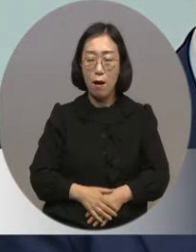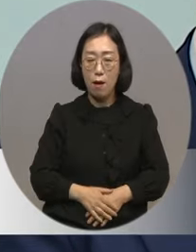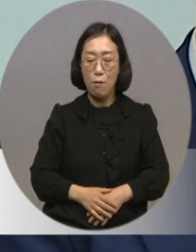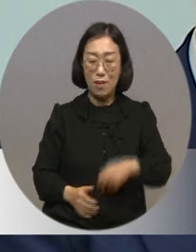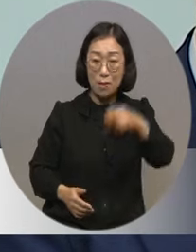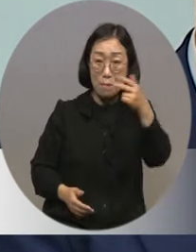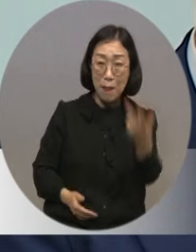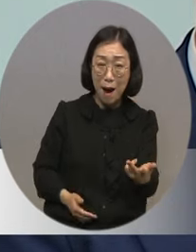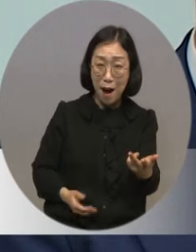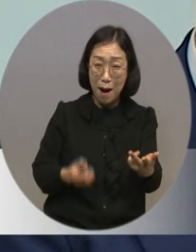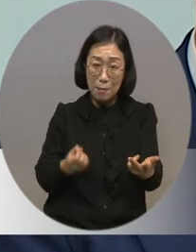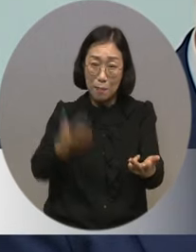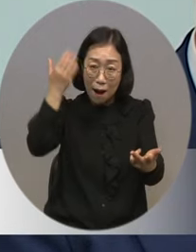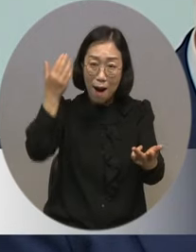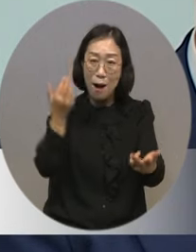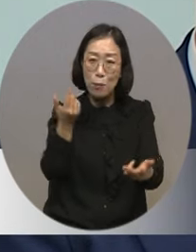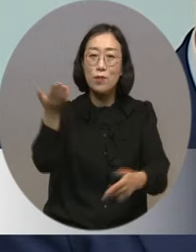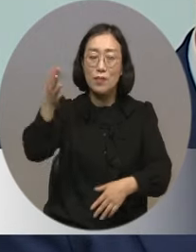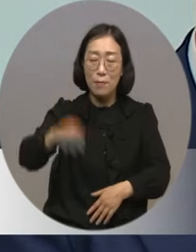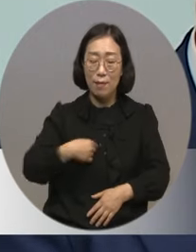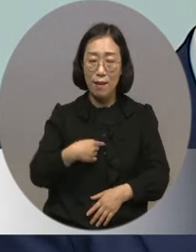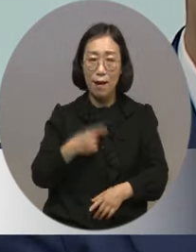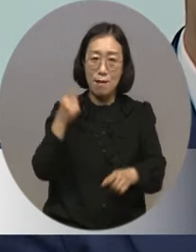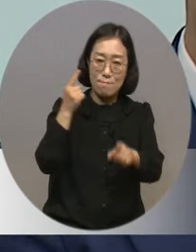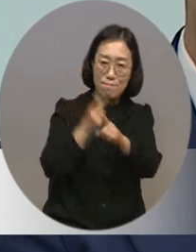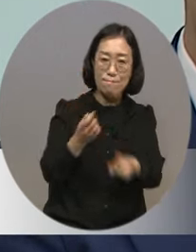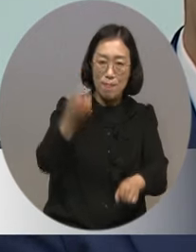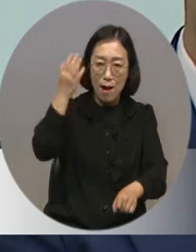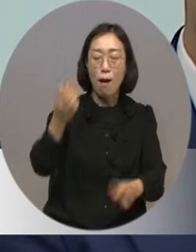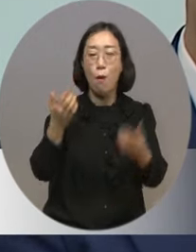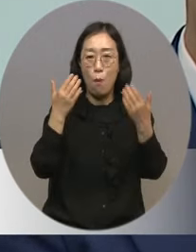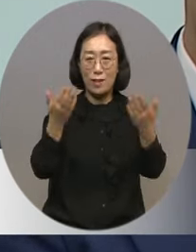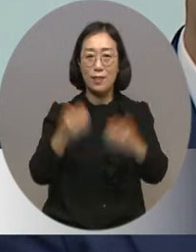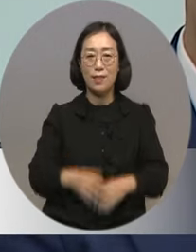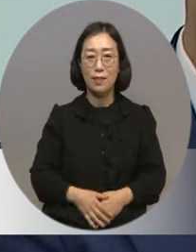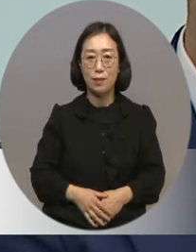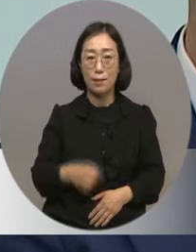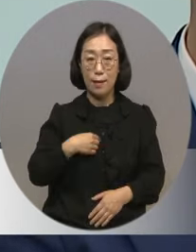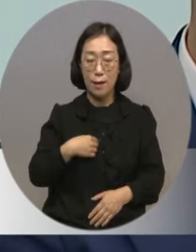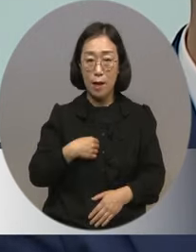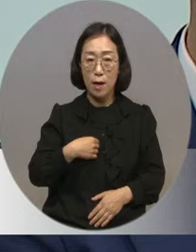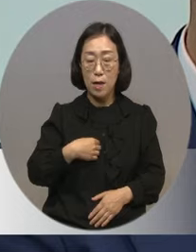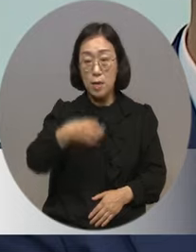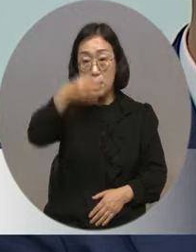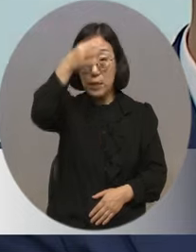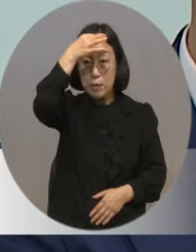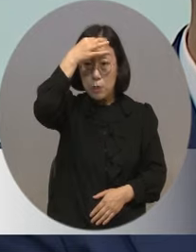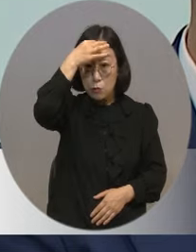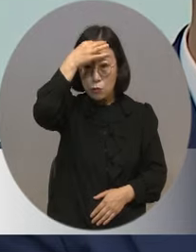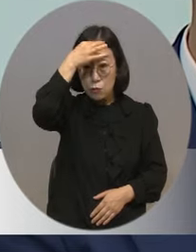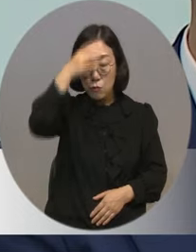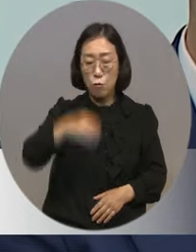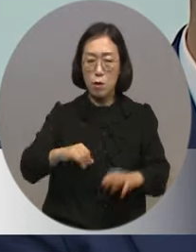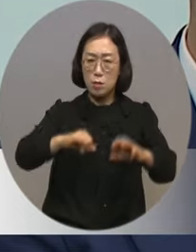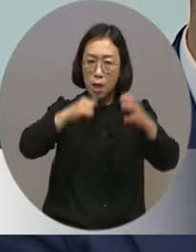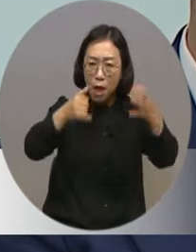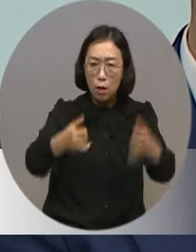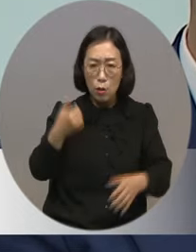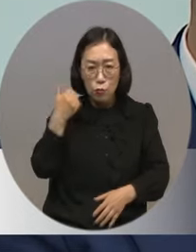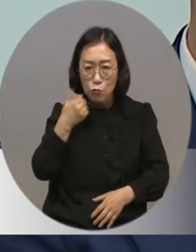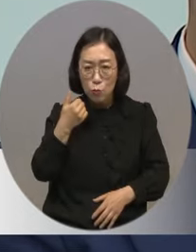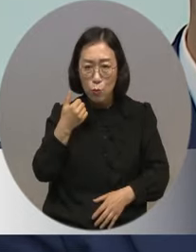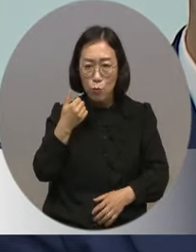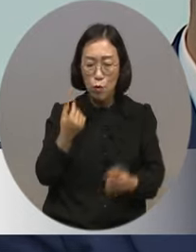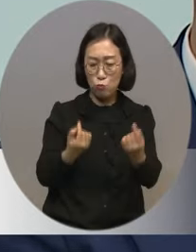모르겠지만 제가 승리할 거라는 확신은 있습니다. 그리고 제가 테크닉인 면에서는 세계 그 어떤 선수에게 뒤지지